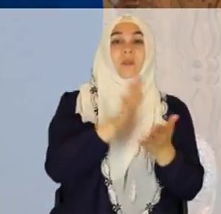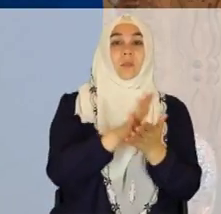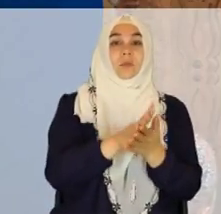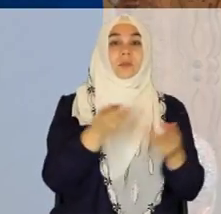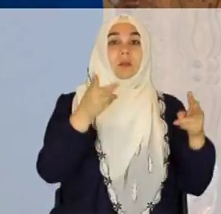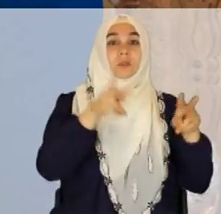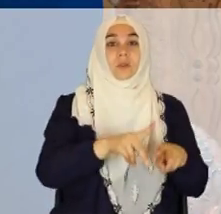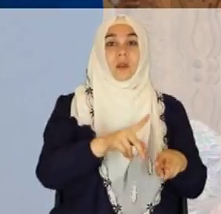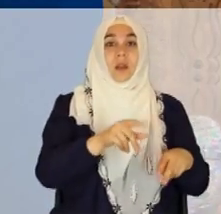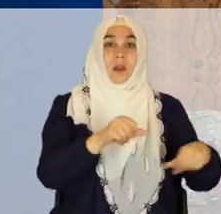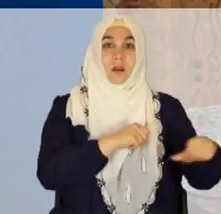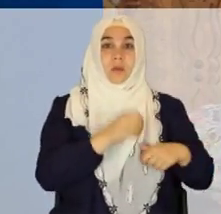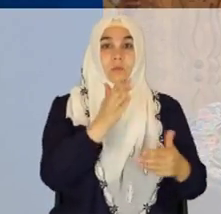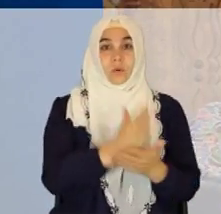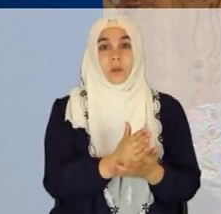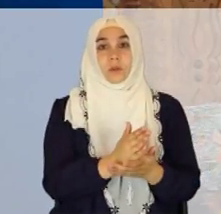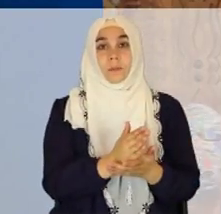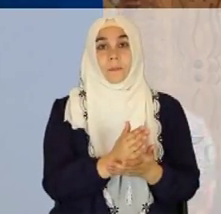bo'ladi. Harom bo'lib qoladi.